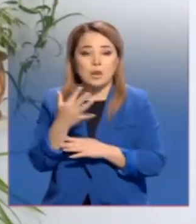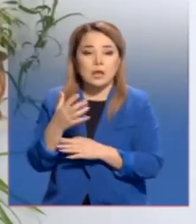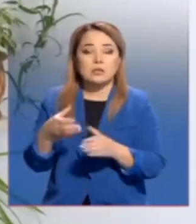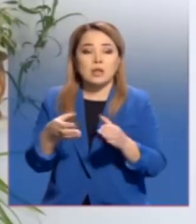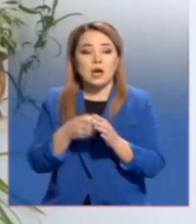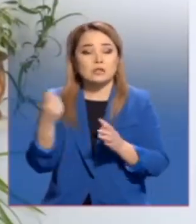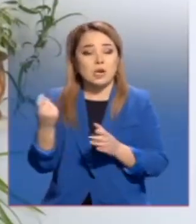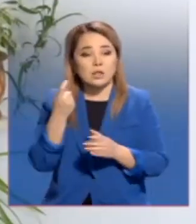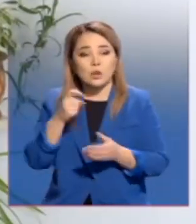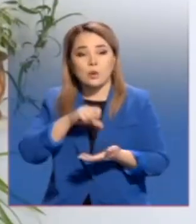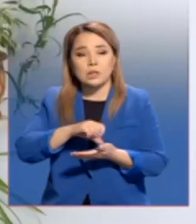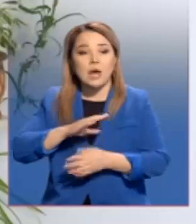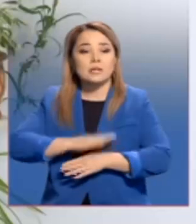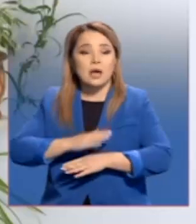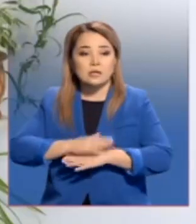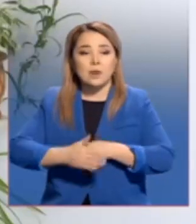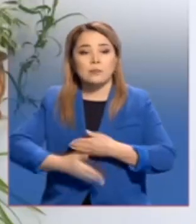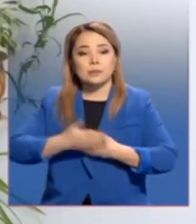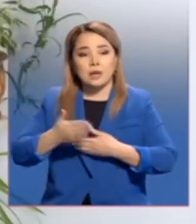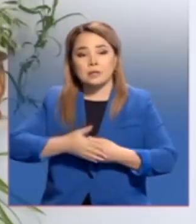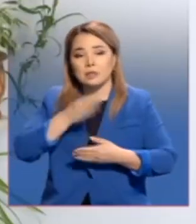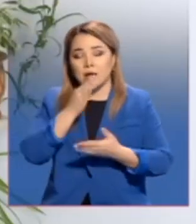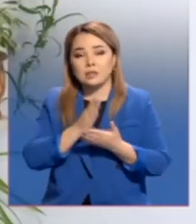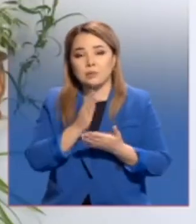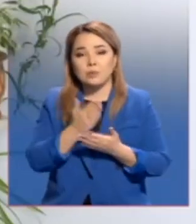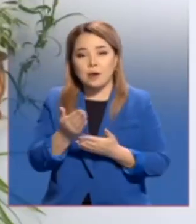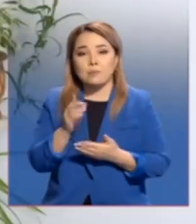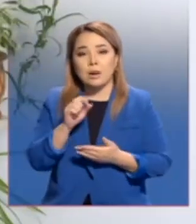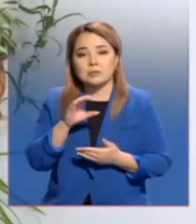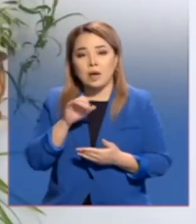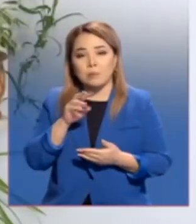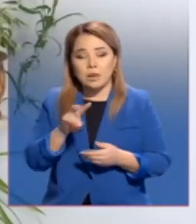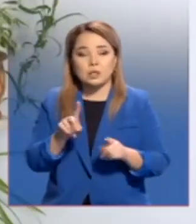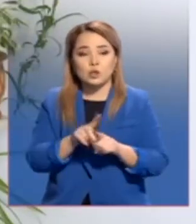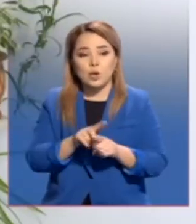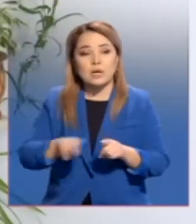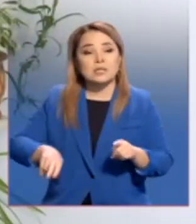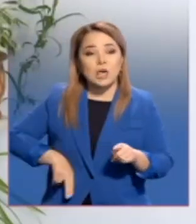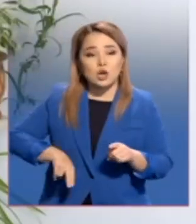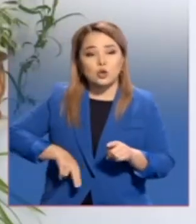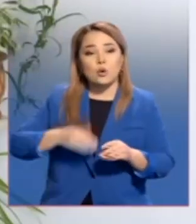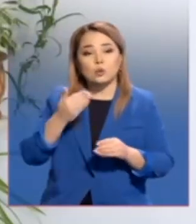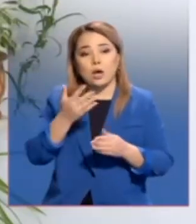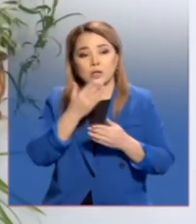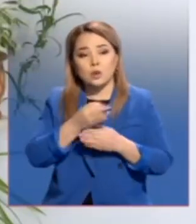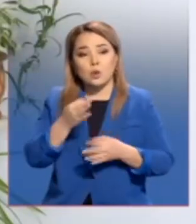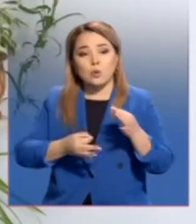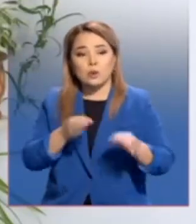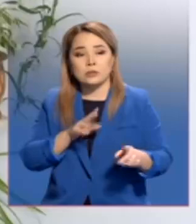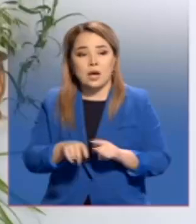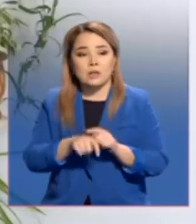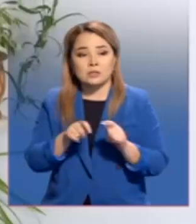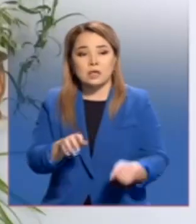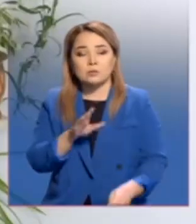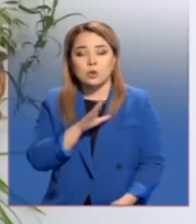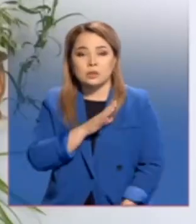басшысы тәртіптік және әкімшілік жауапқа тартылды. Басаман орман шаруашылығы директорының үстінен қылмыстық іс қозғалды.